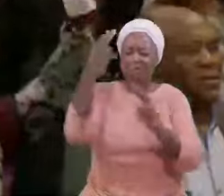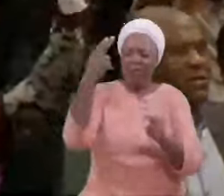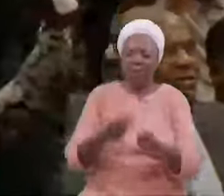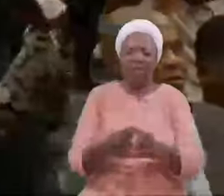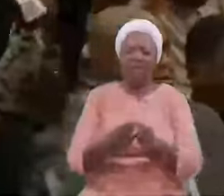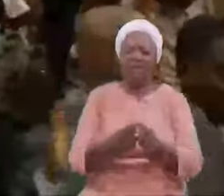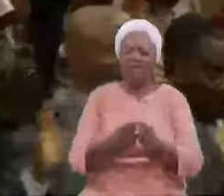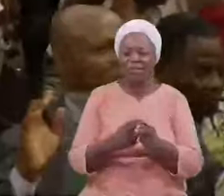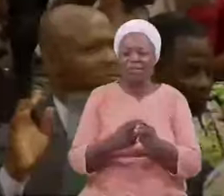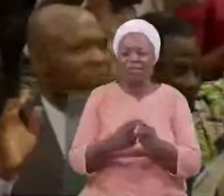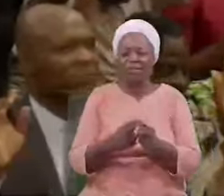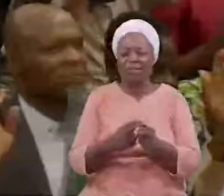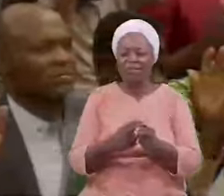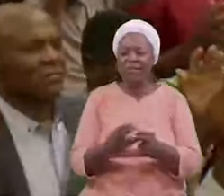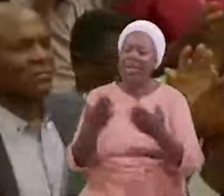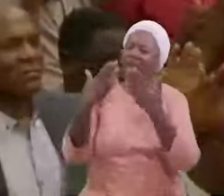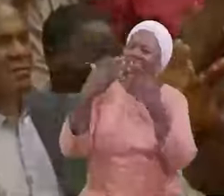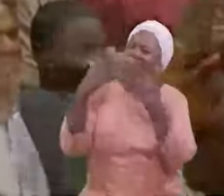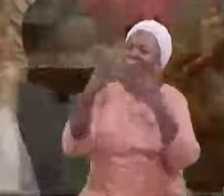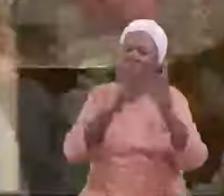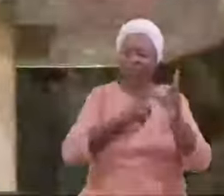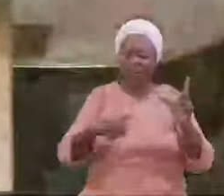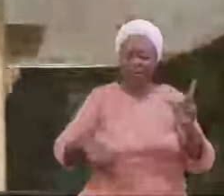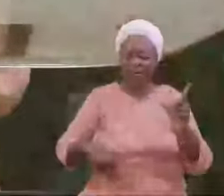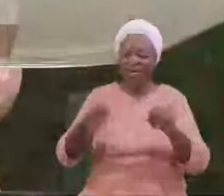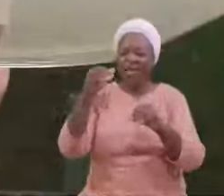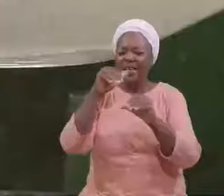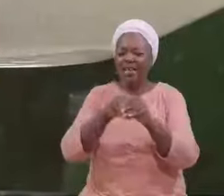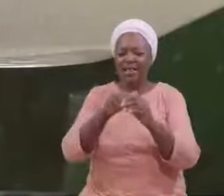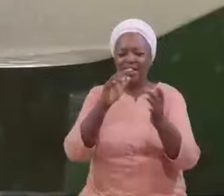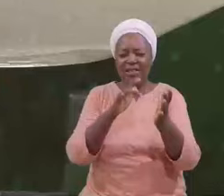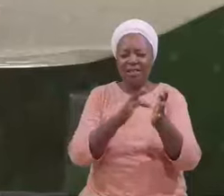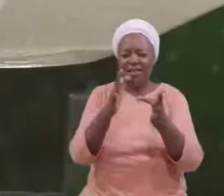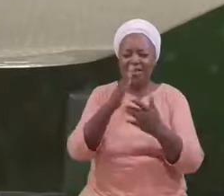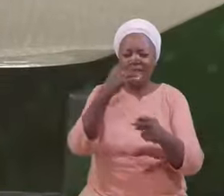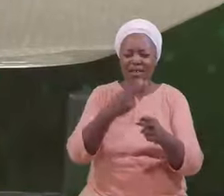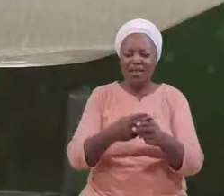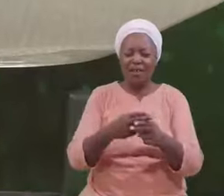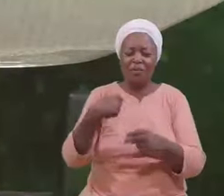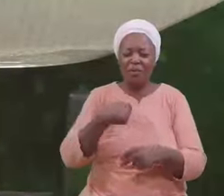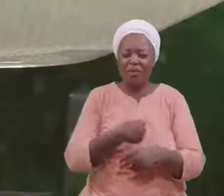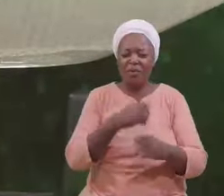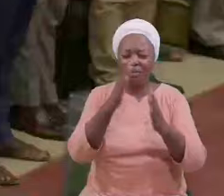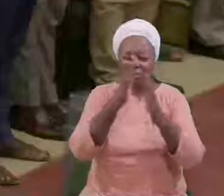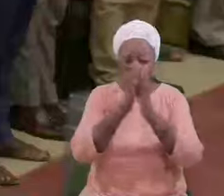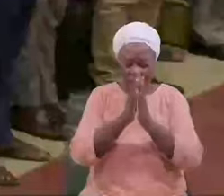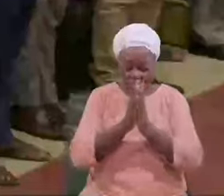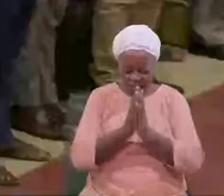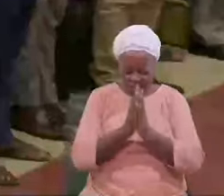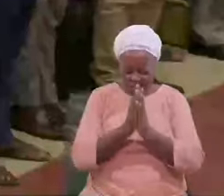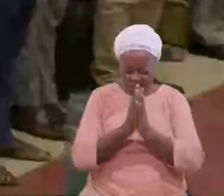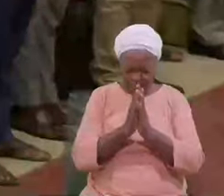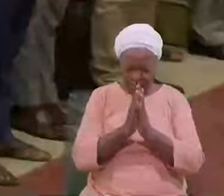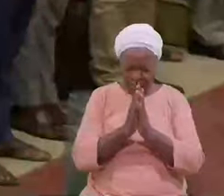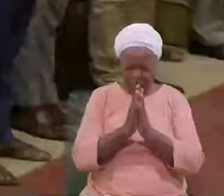Jésus-Christ. Merci Seigneur. Au nom de Jésus, nous prions. Que